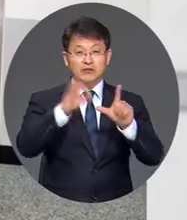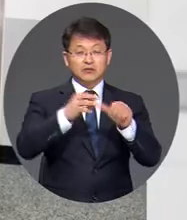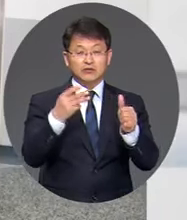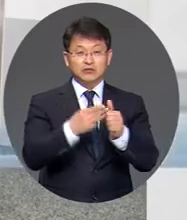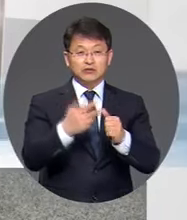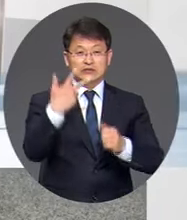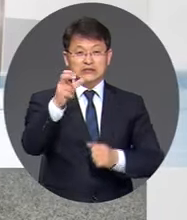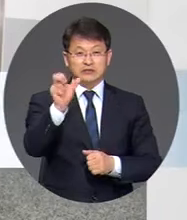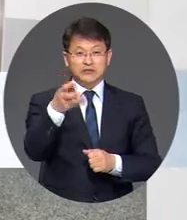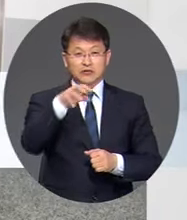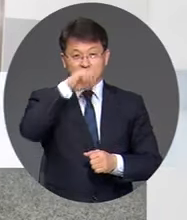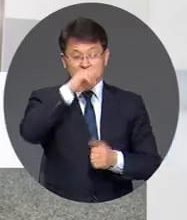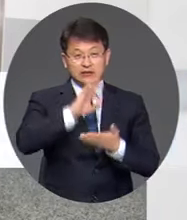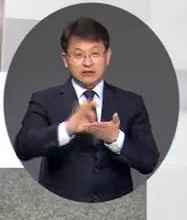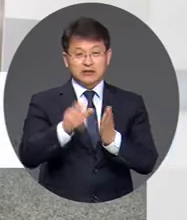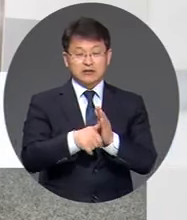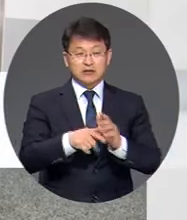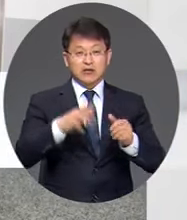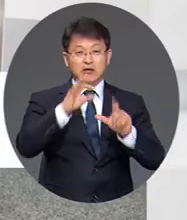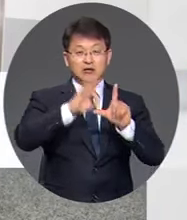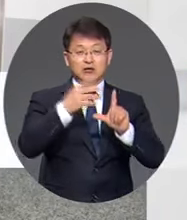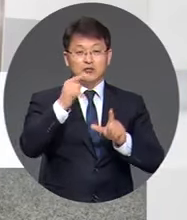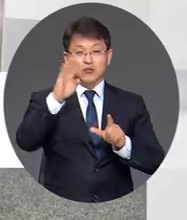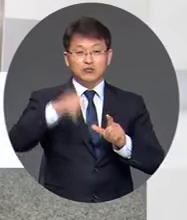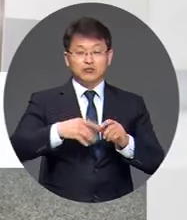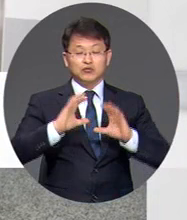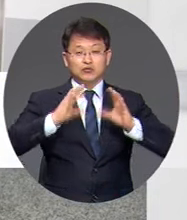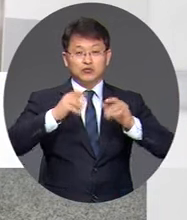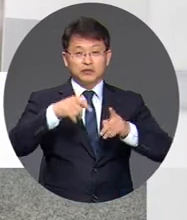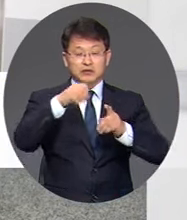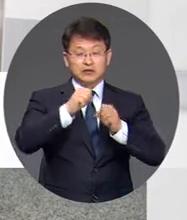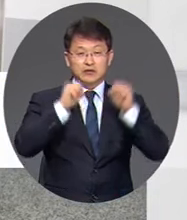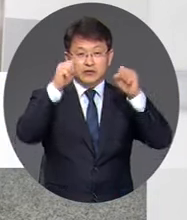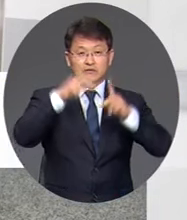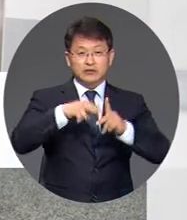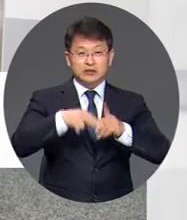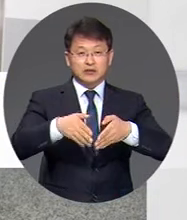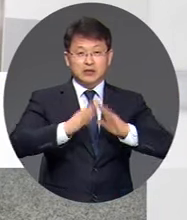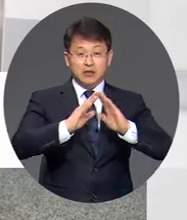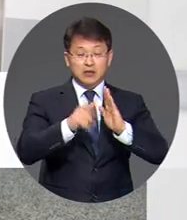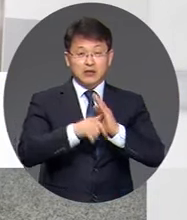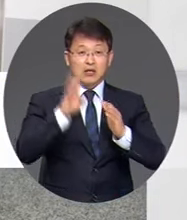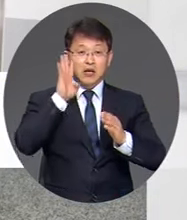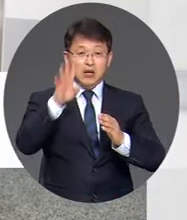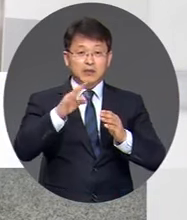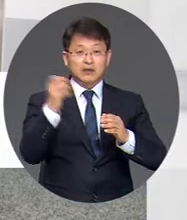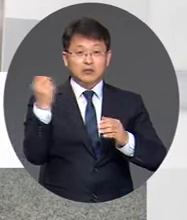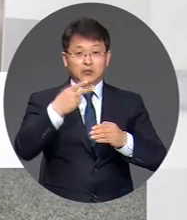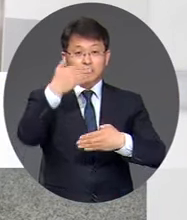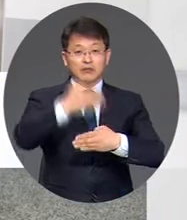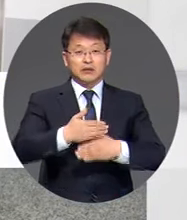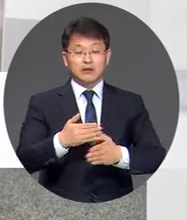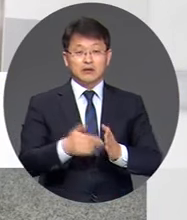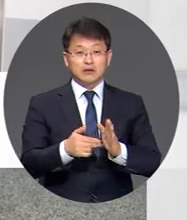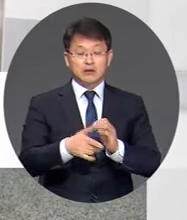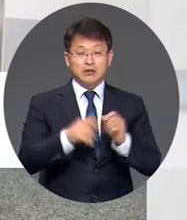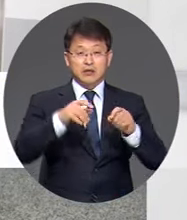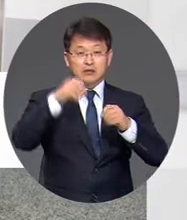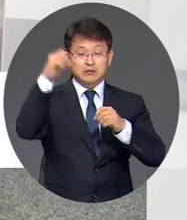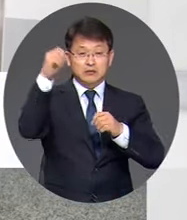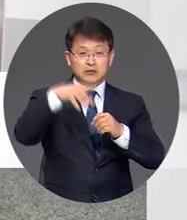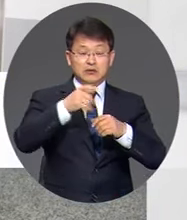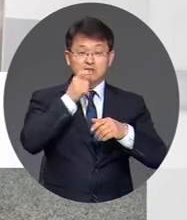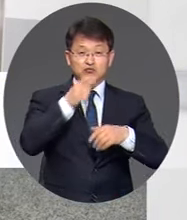의령군이 75억 원을 들여 만든 의령 동부국민체육센터가 개관한 지 나흘 만에 문을 닫았습니다. 샤워기